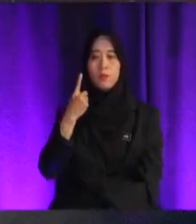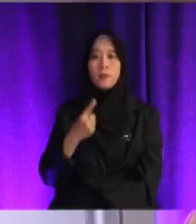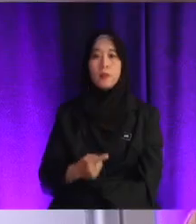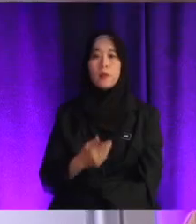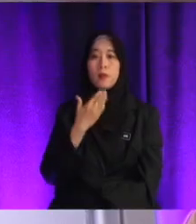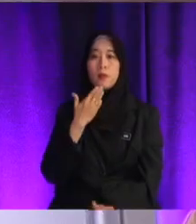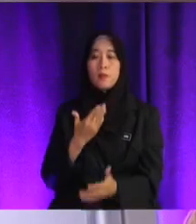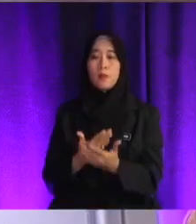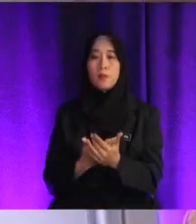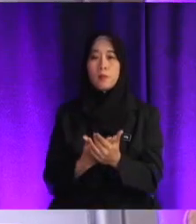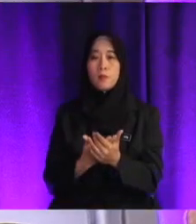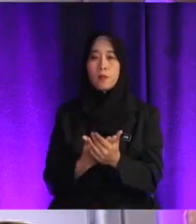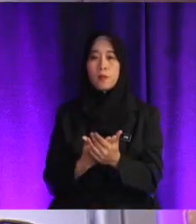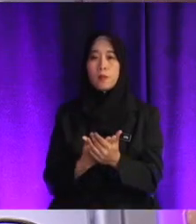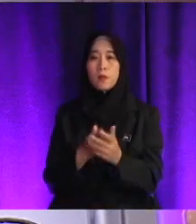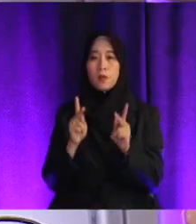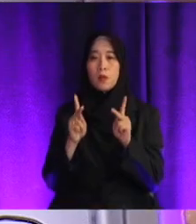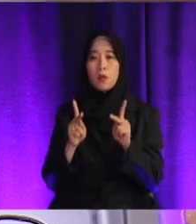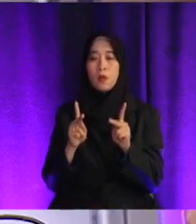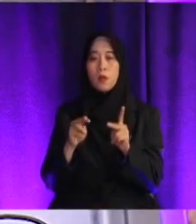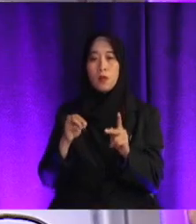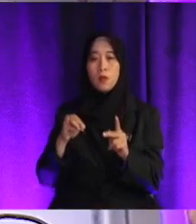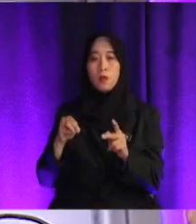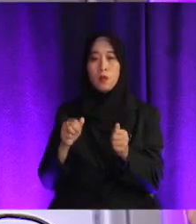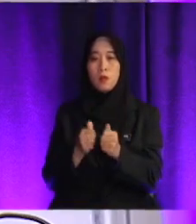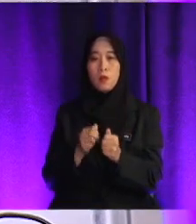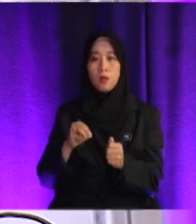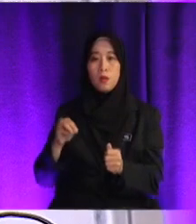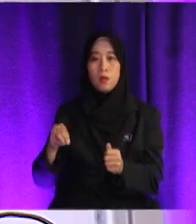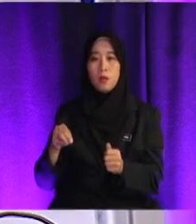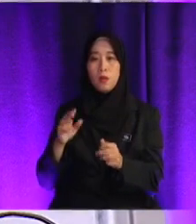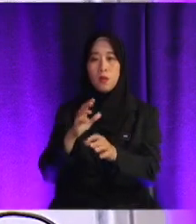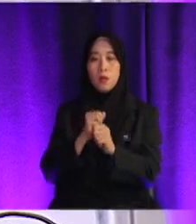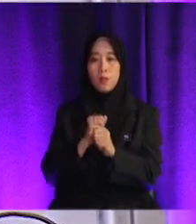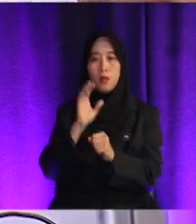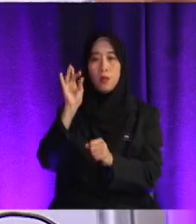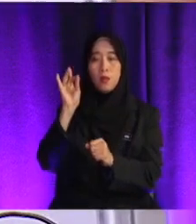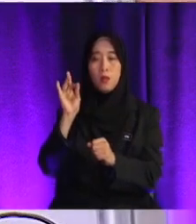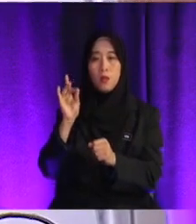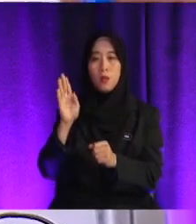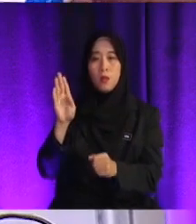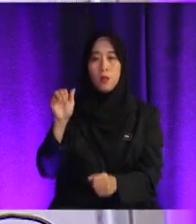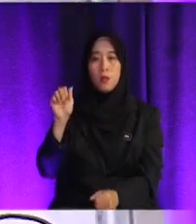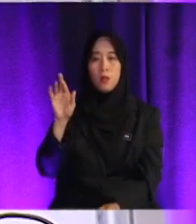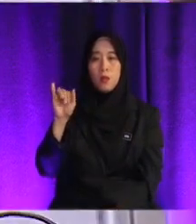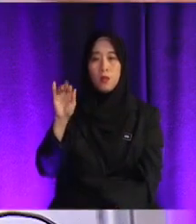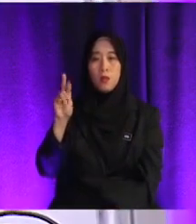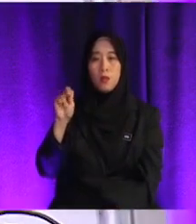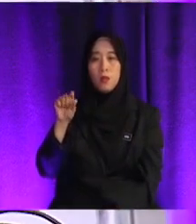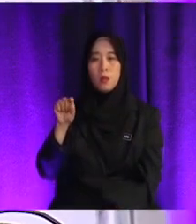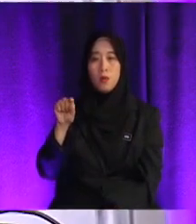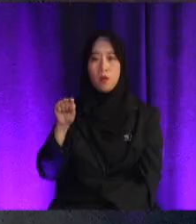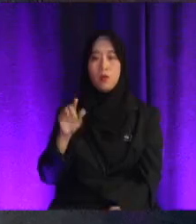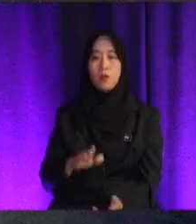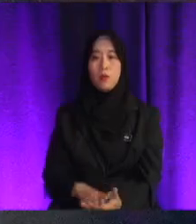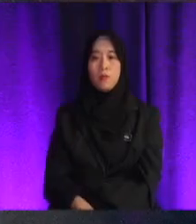baik. Kalau saya dengan pelajar saya 8 baring. Macam inilah. Betul. Okay. Cantik sangat Akmal punya. Baring. Baring